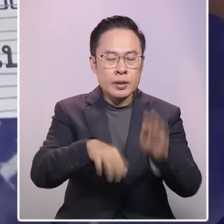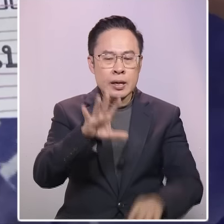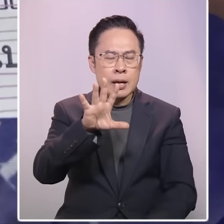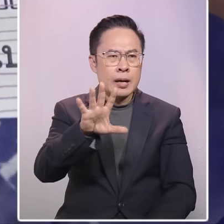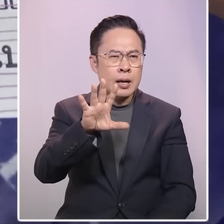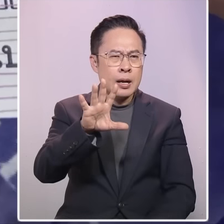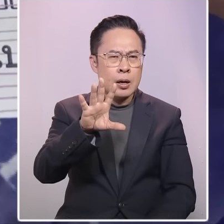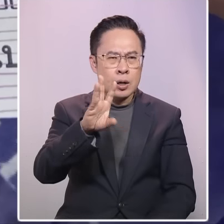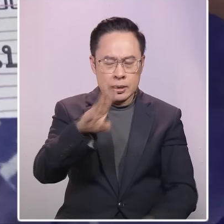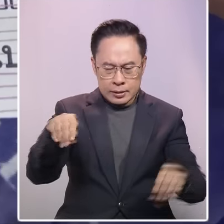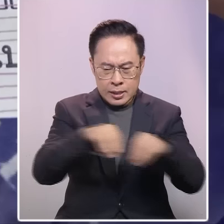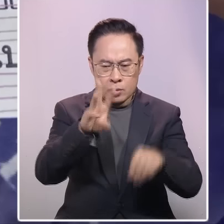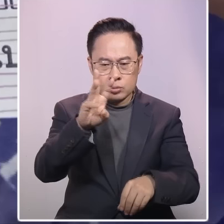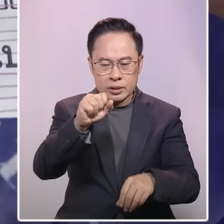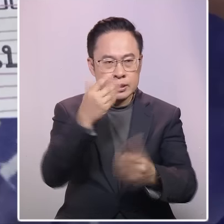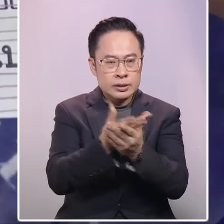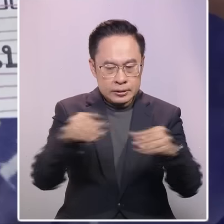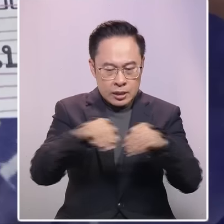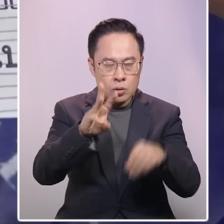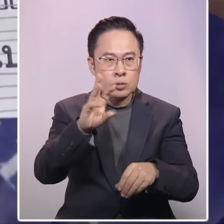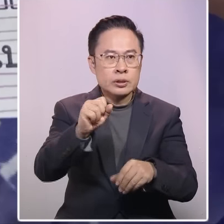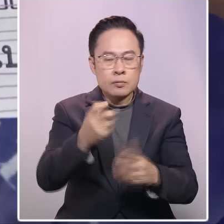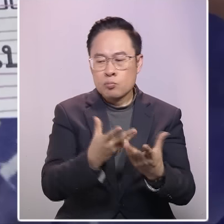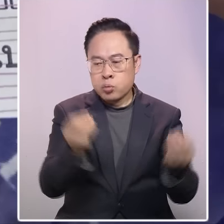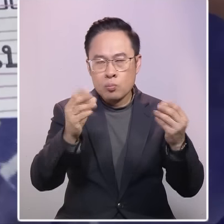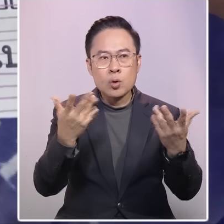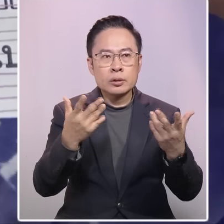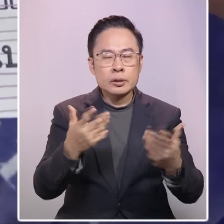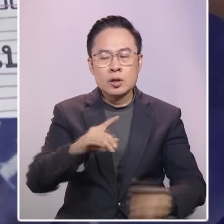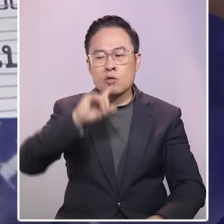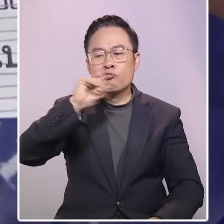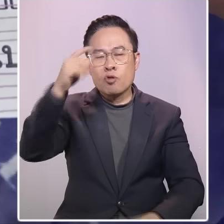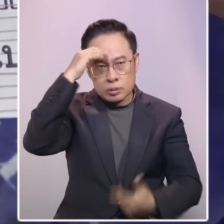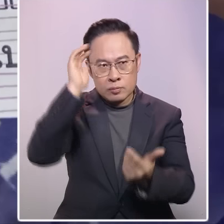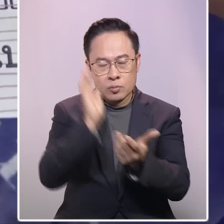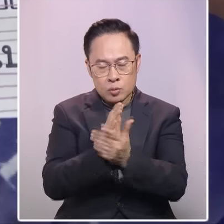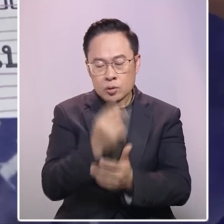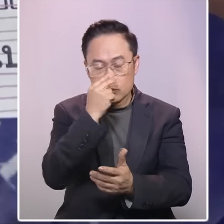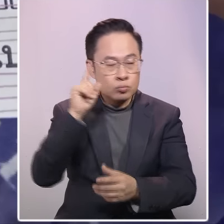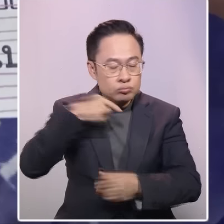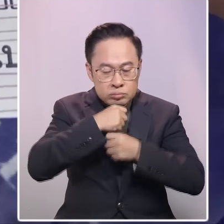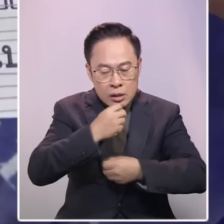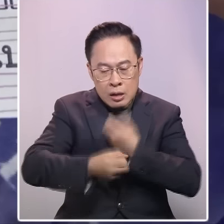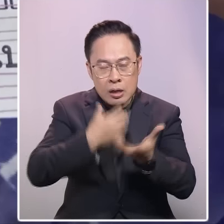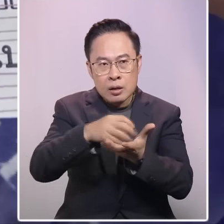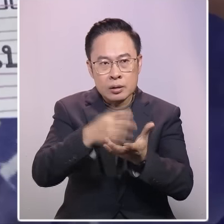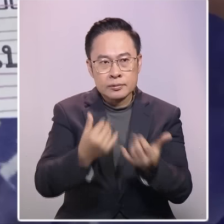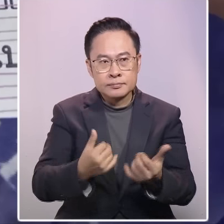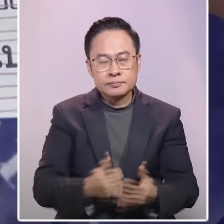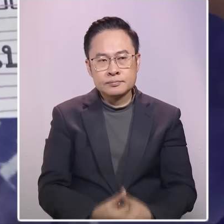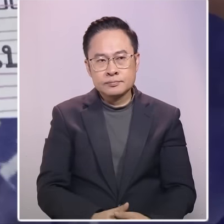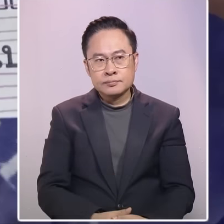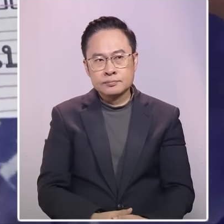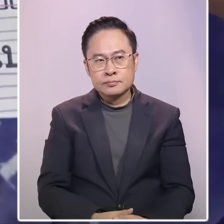วับไปกับตาก็เลยเข้าไปแจ้งความที่สพเงาเมื่อวันที่ 20มีนาคม 67เดี๋ยวไปฟังเสียงคุณยายกันหน่อยนะฮะ